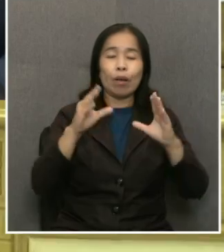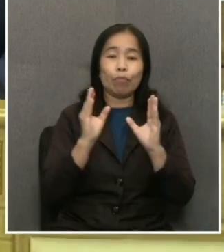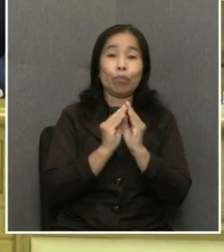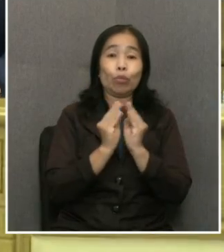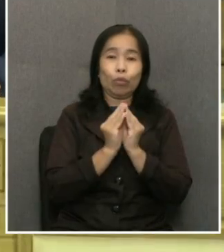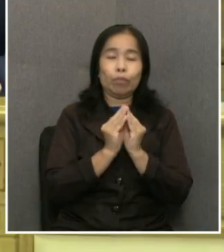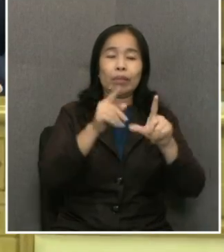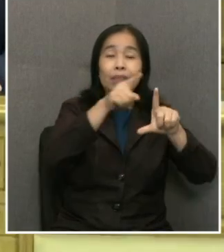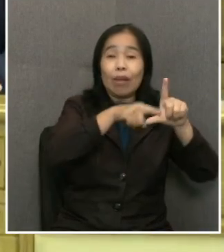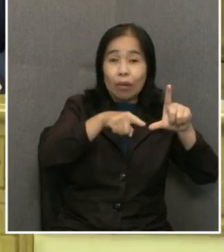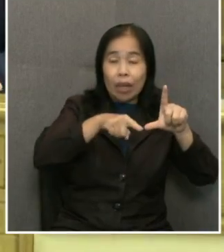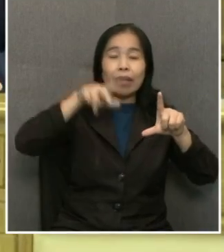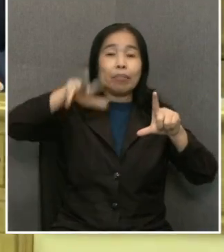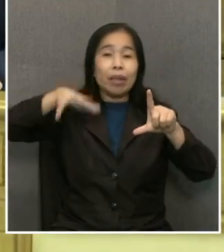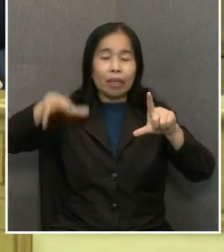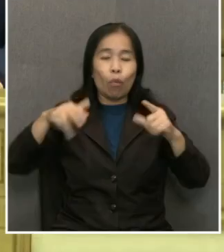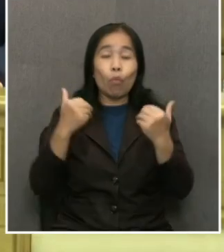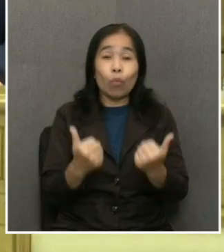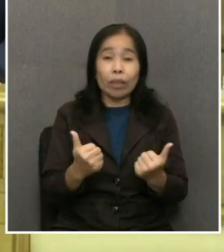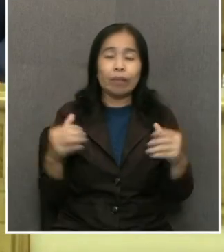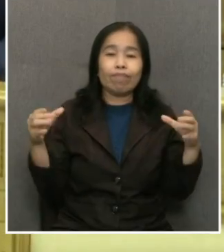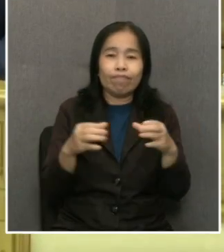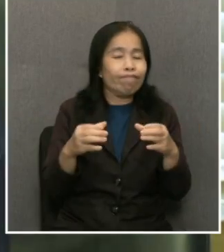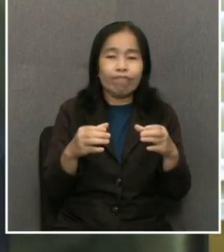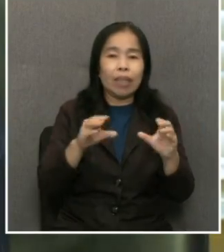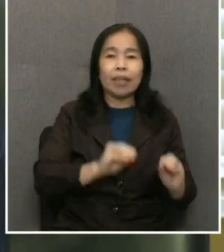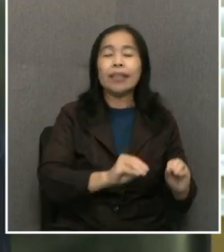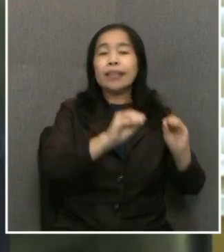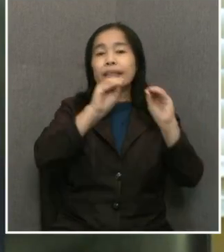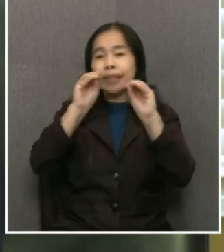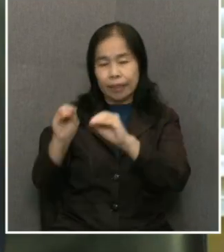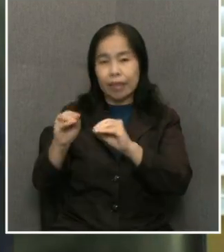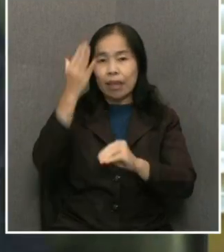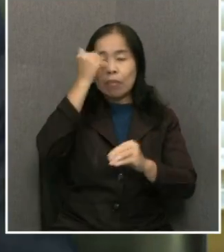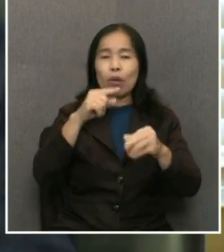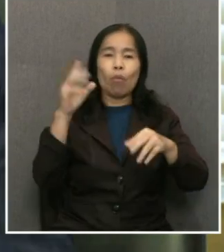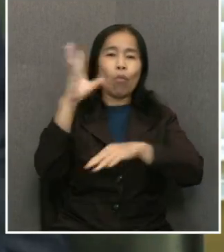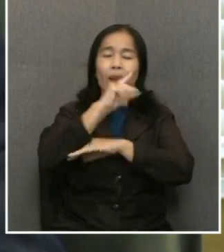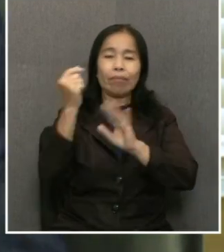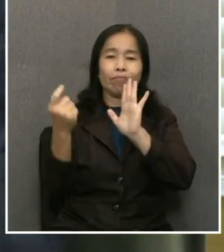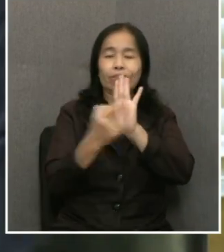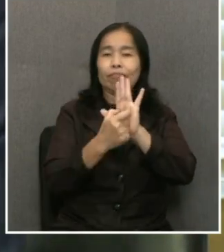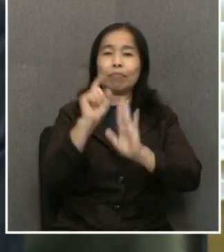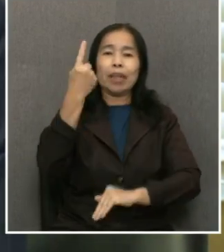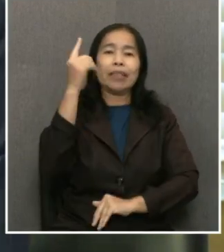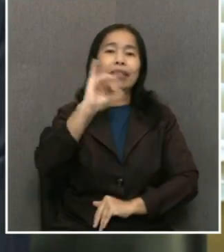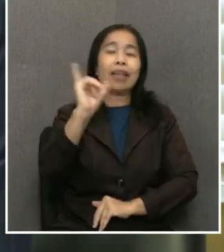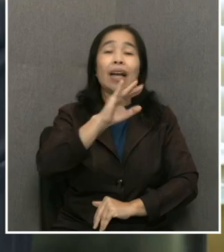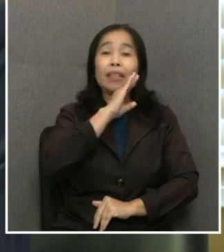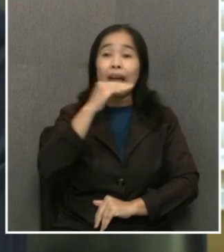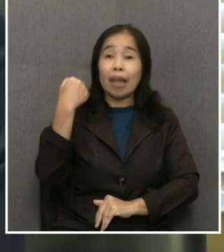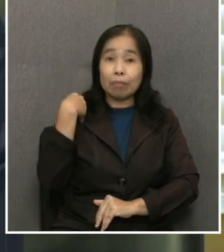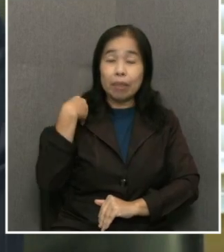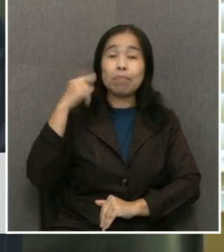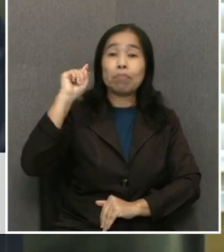ว่างก้าวไกลและเพื่อไทยในวันนี้ขอเลื่อนออกไปก่อนหากไม่มีกำหนดการใหม่นะครับคือหากมีกำหนดการใหม่ก็จะแจ้งให้สื่อมวล